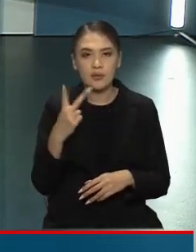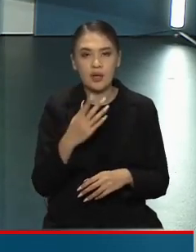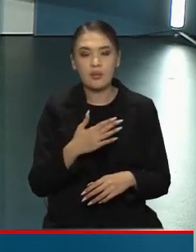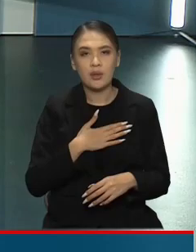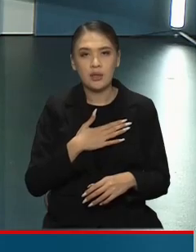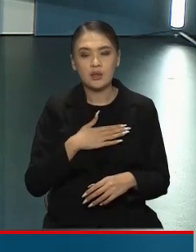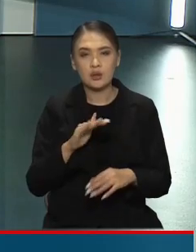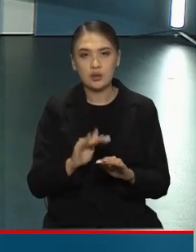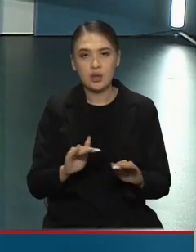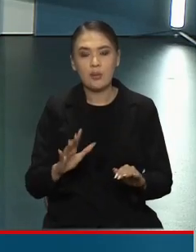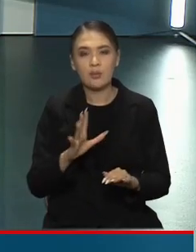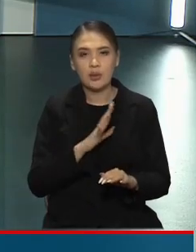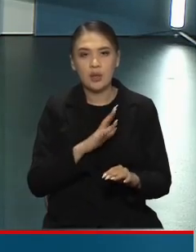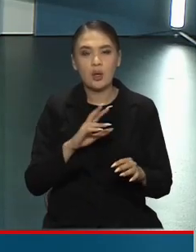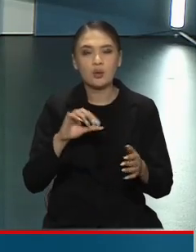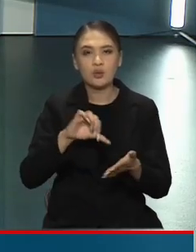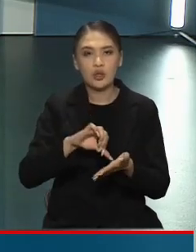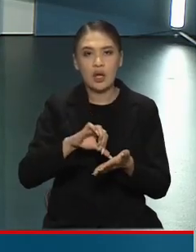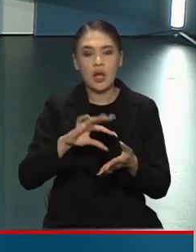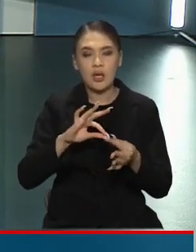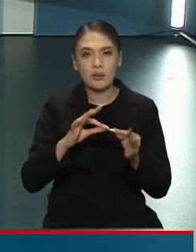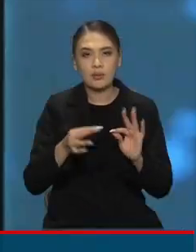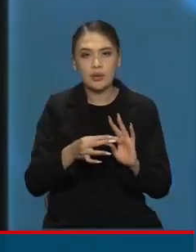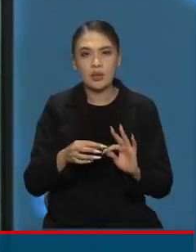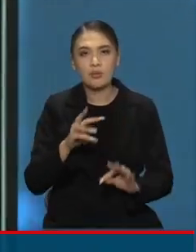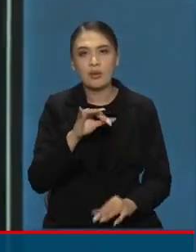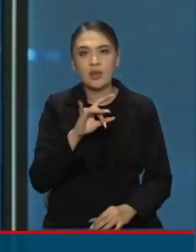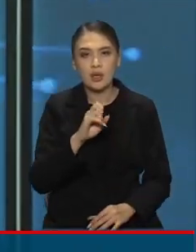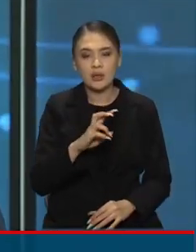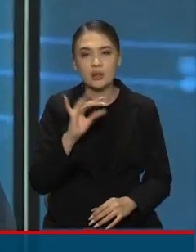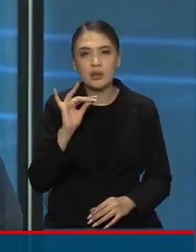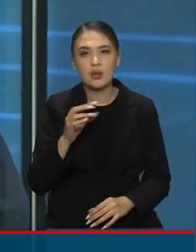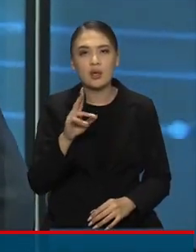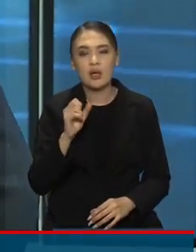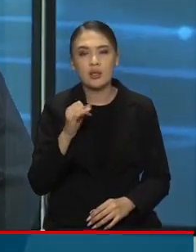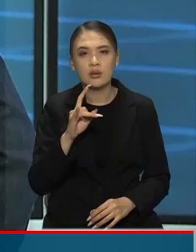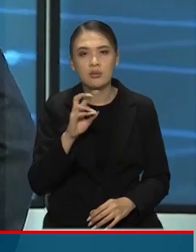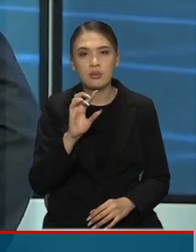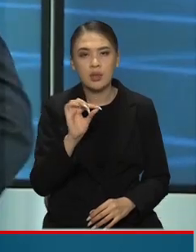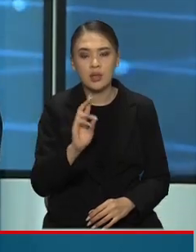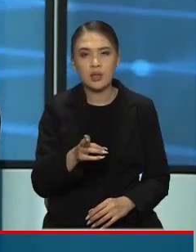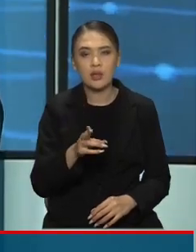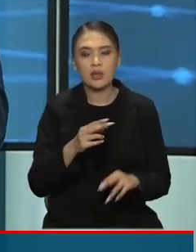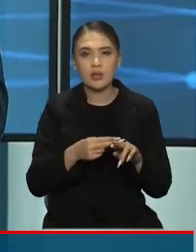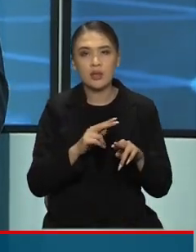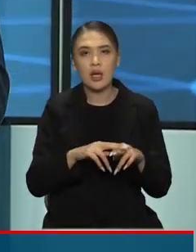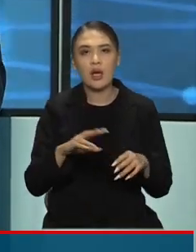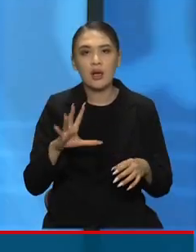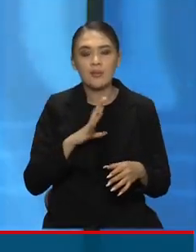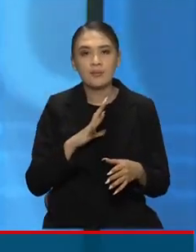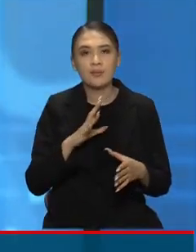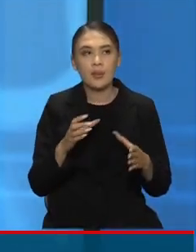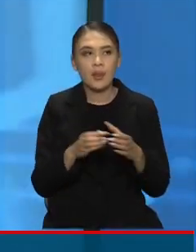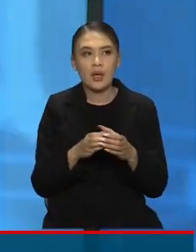ученика участвовали на этой олимпиаде. Это Юркевич Мирон и Байшуак Раимбек. А сама команда Казахстана состоит всего